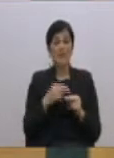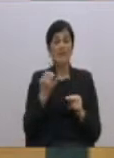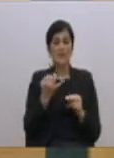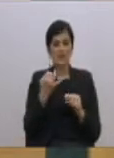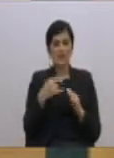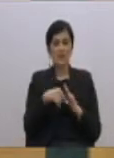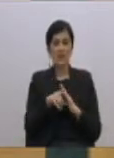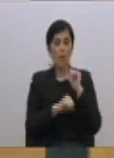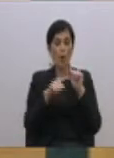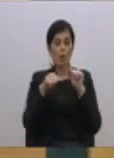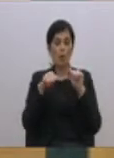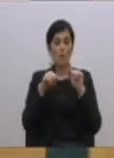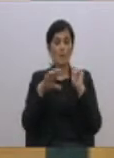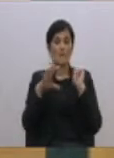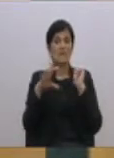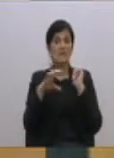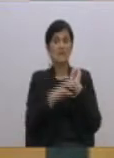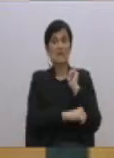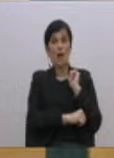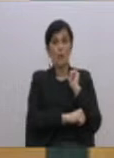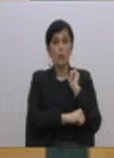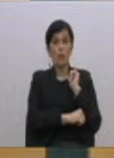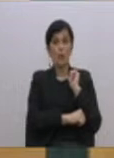გამომდინარე შემოვიტანეთ სწორედ სამო